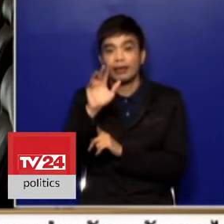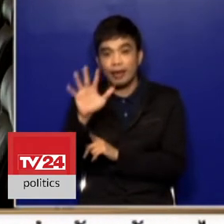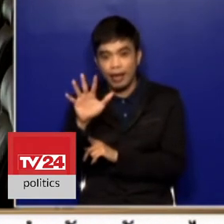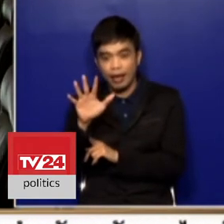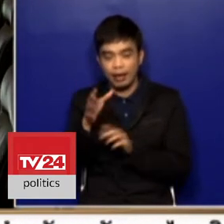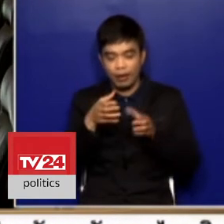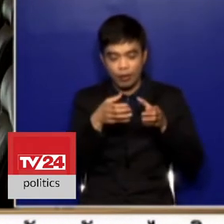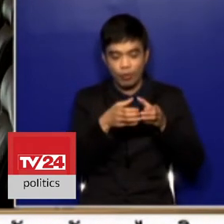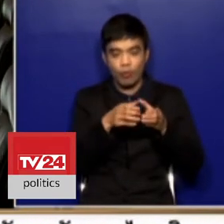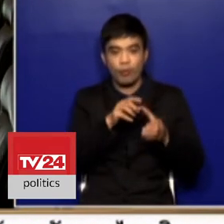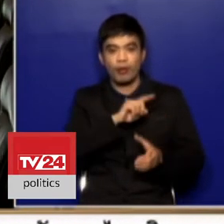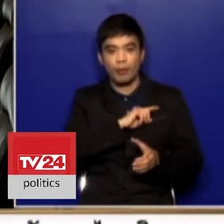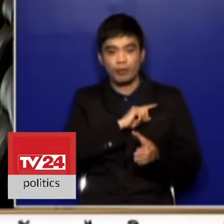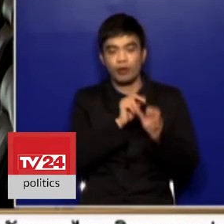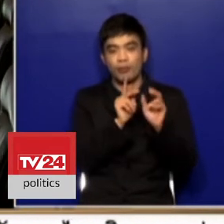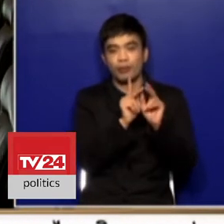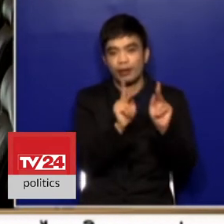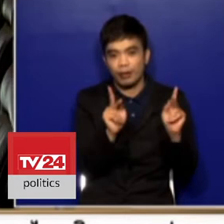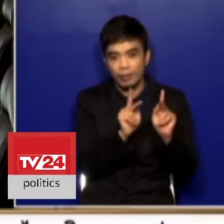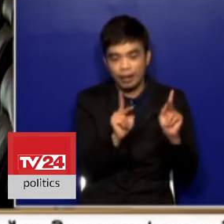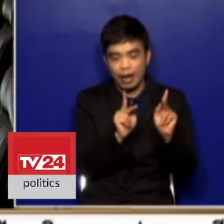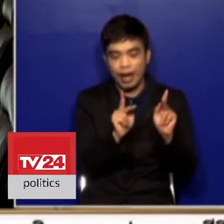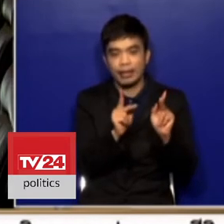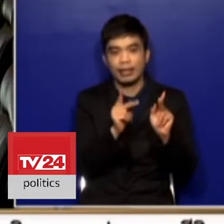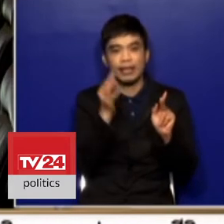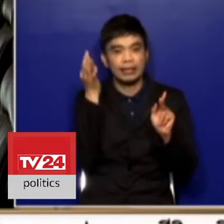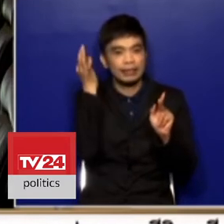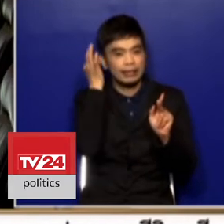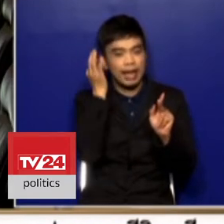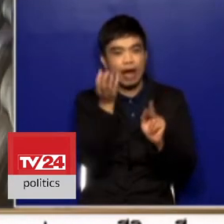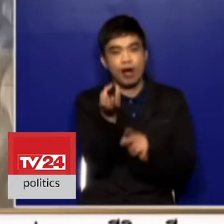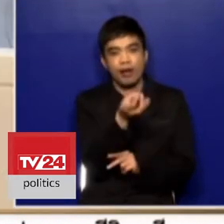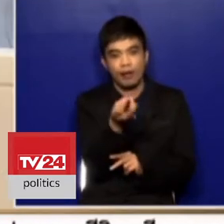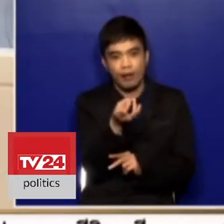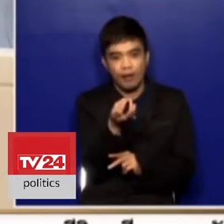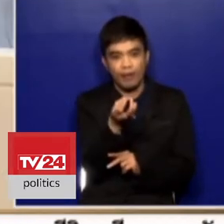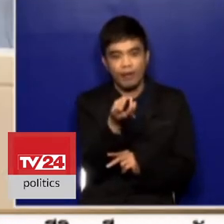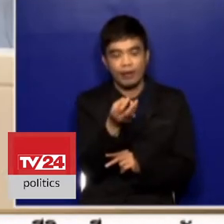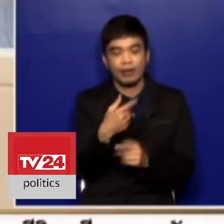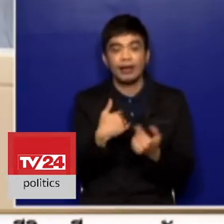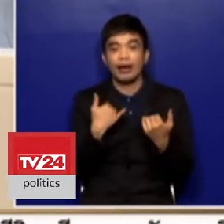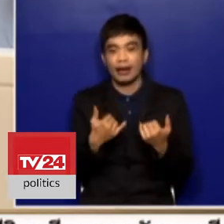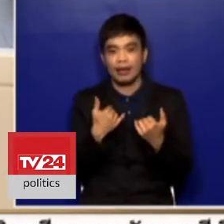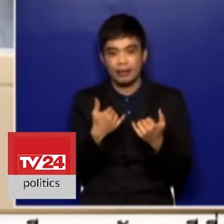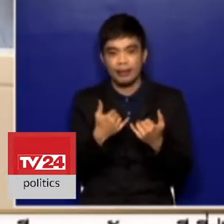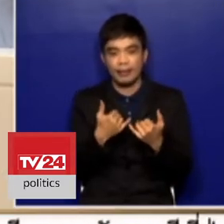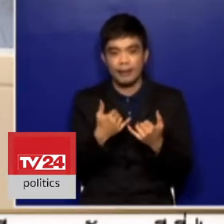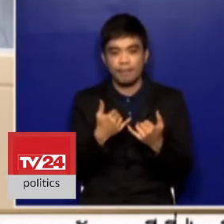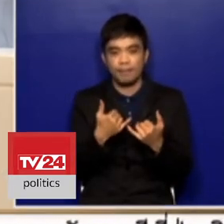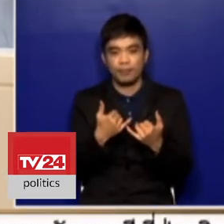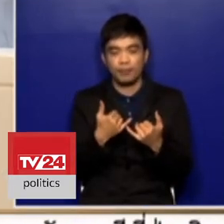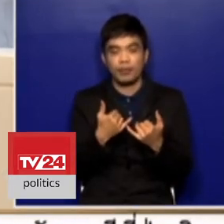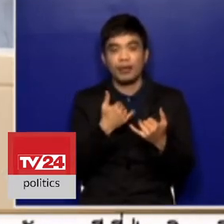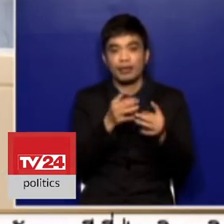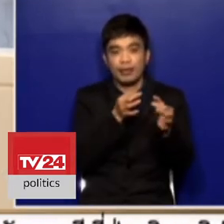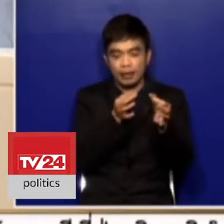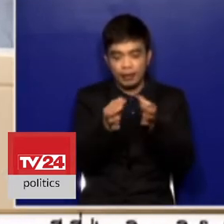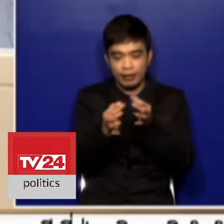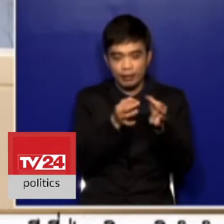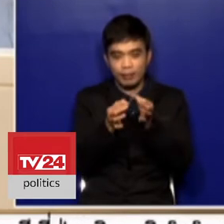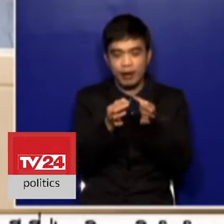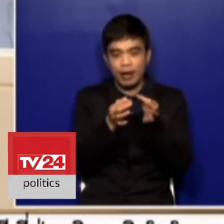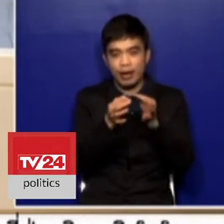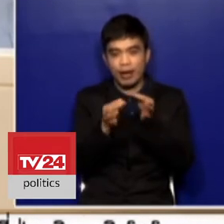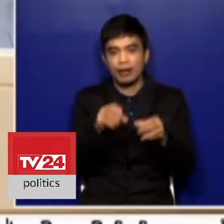ขอใช้สิทธิ์กรรมาธิการเสียงข้างน้อยในการอภิปรายเพื่อชี้ประเด็นที่ดิฉันได้สงวนความเห็นในรายงานของ